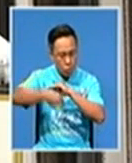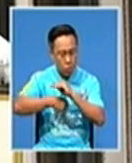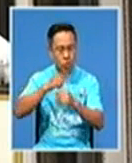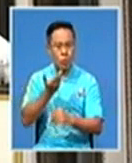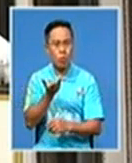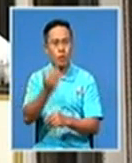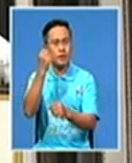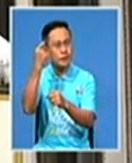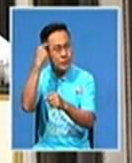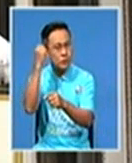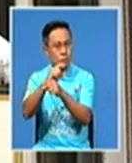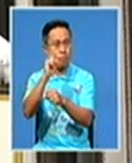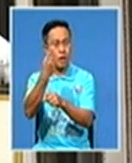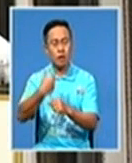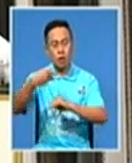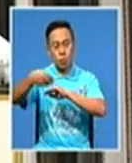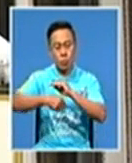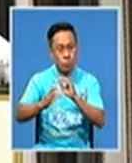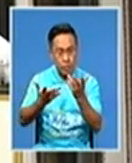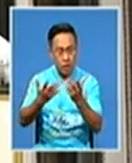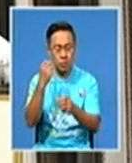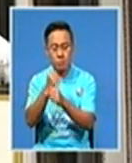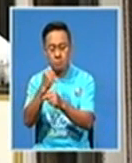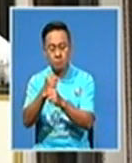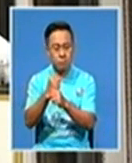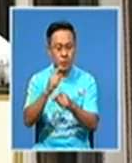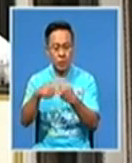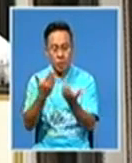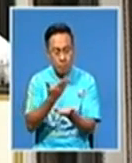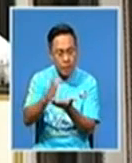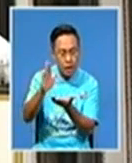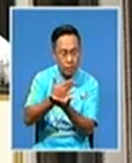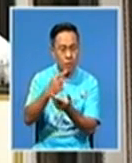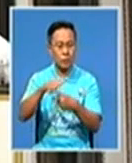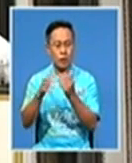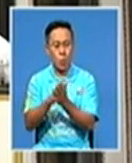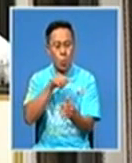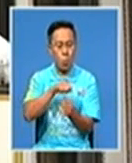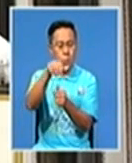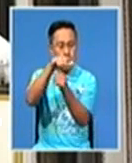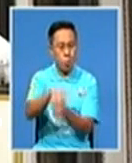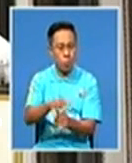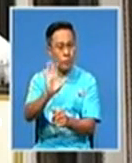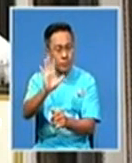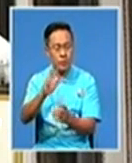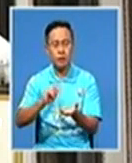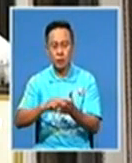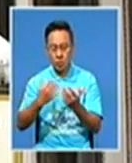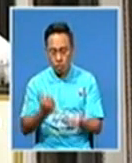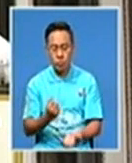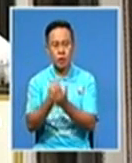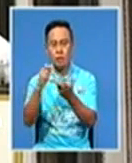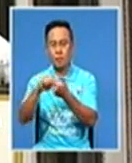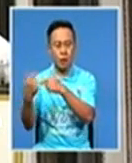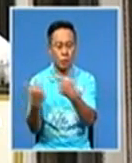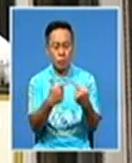ใหม่นะครับถ้าทุกคนไม่ทุจริตแล้วก็รู้จักการแบ่งปันไม่เอารัดเอาเปรียบซึ่งกันและกันก็จะทำให้ไม่เกิ